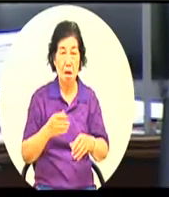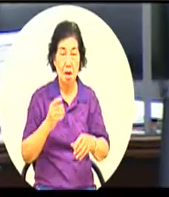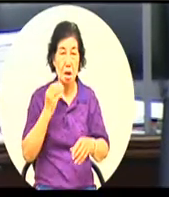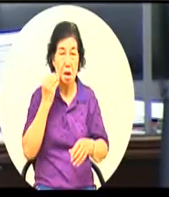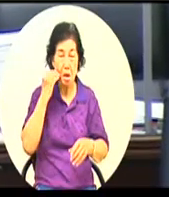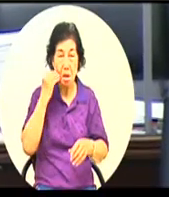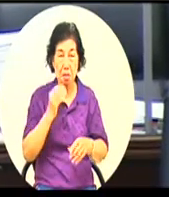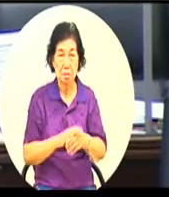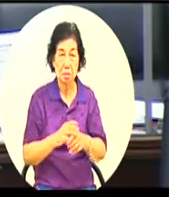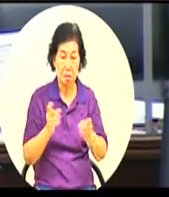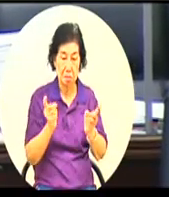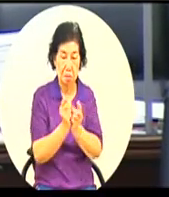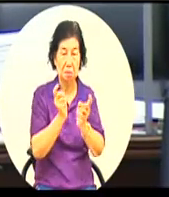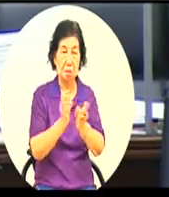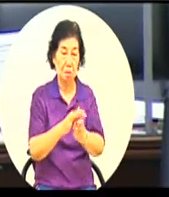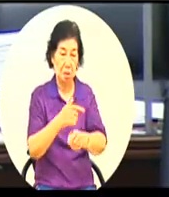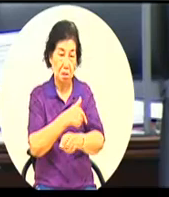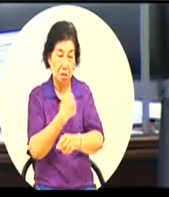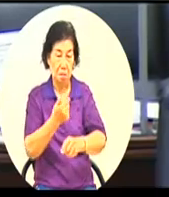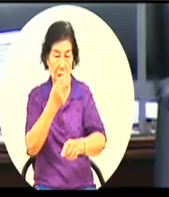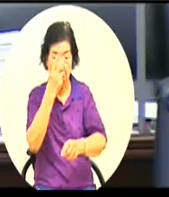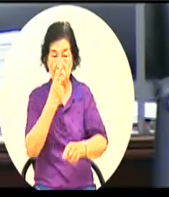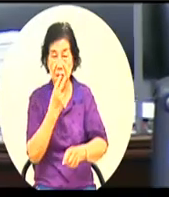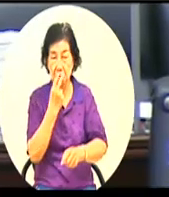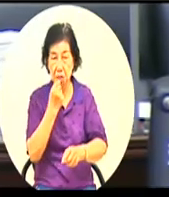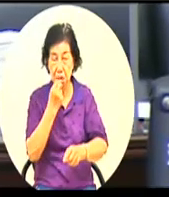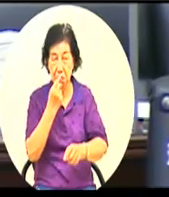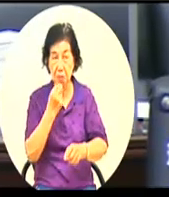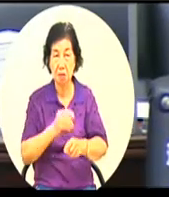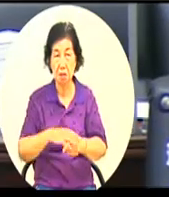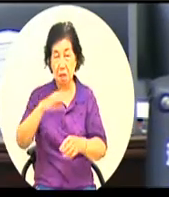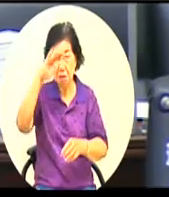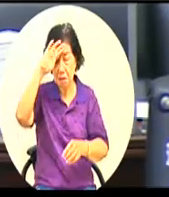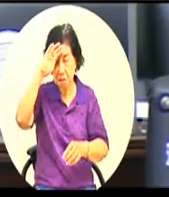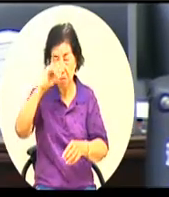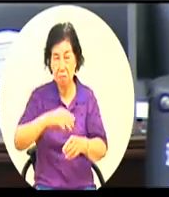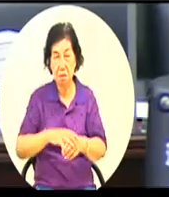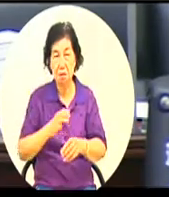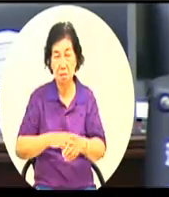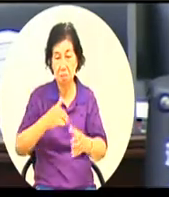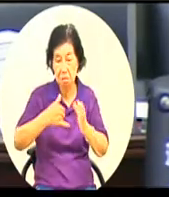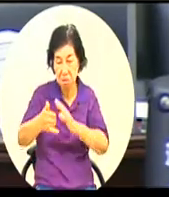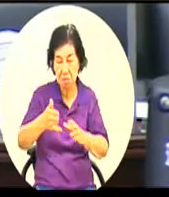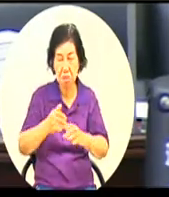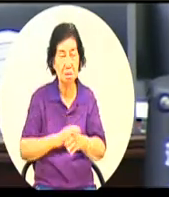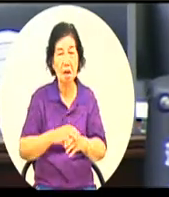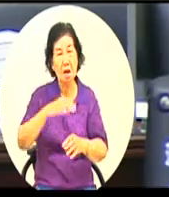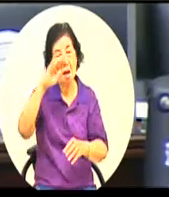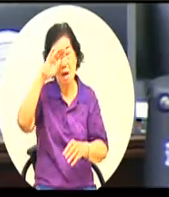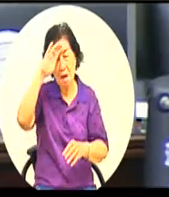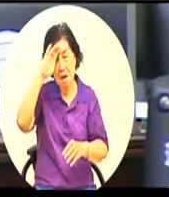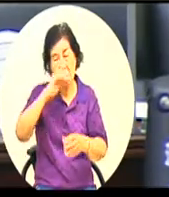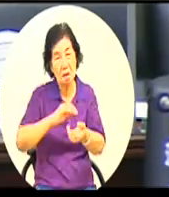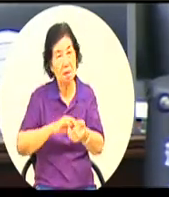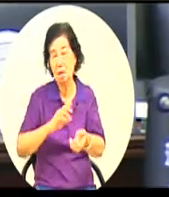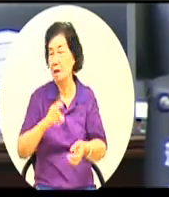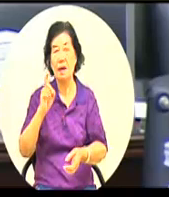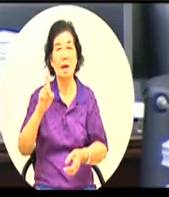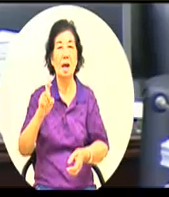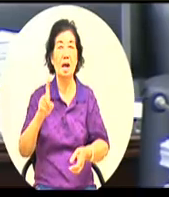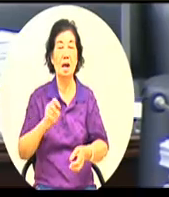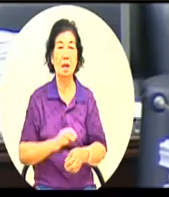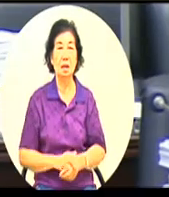毋通拣拜六礼拜破病，有当时啊有钱你都无得通看。所以市长，